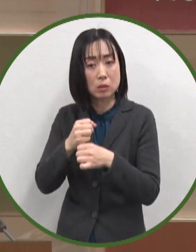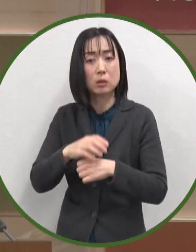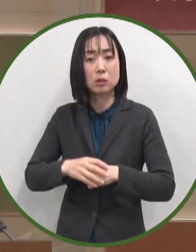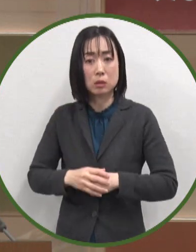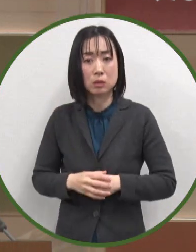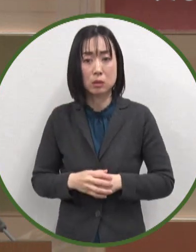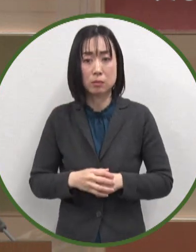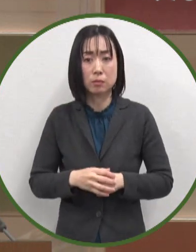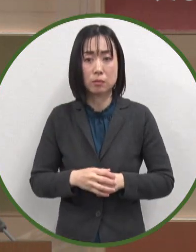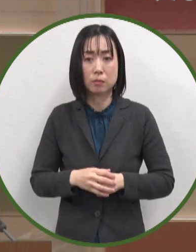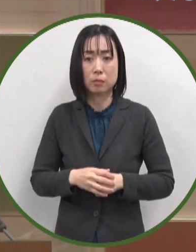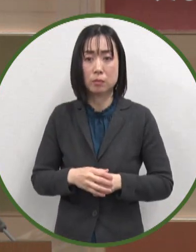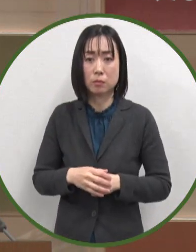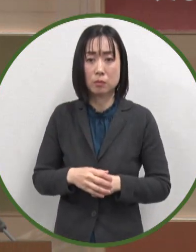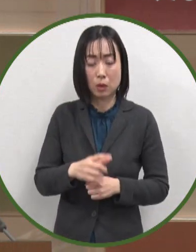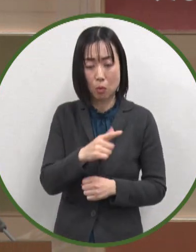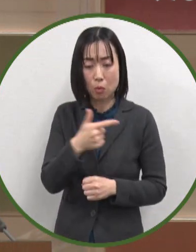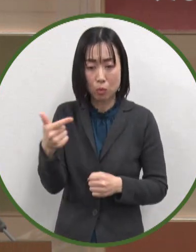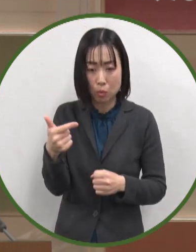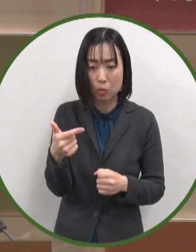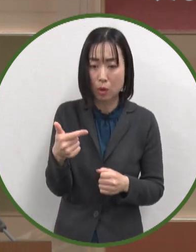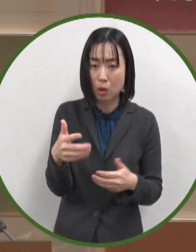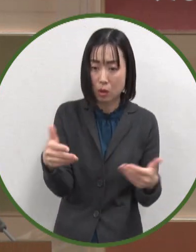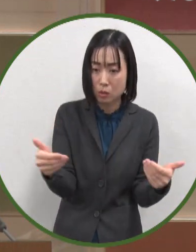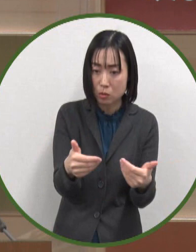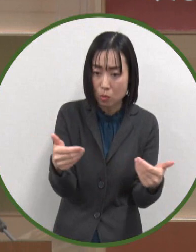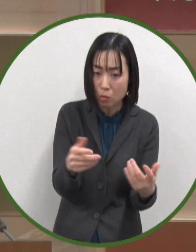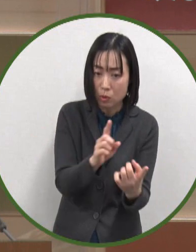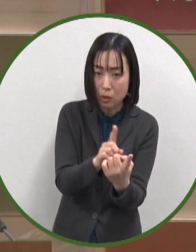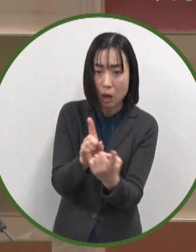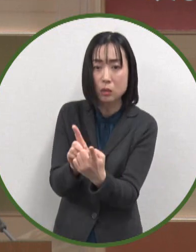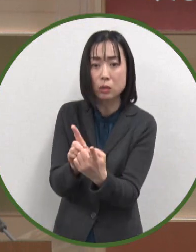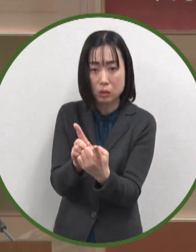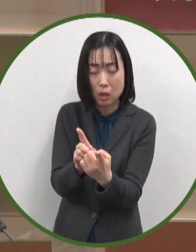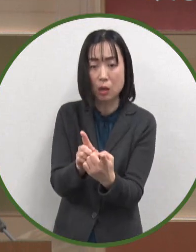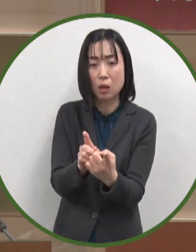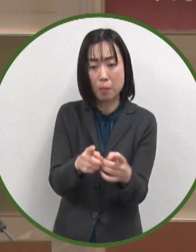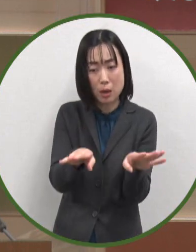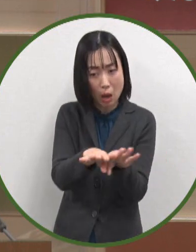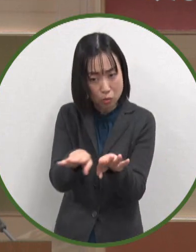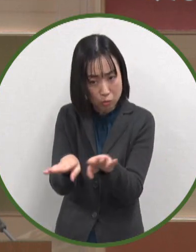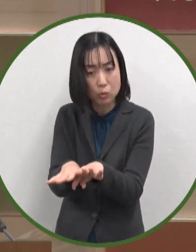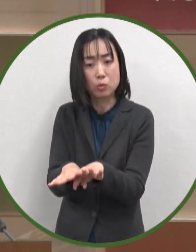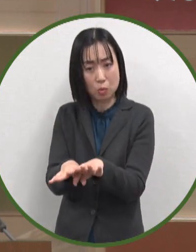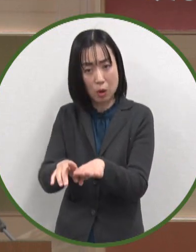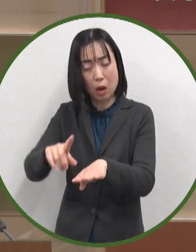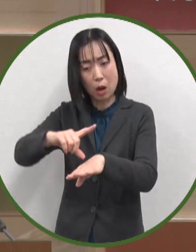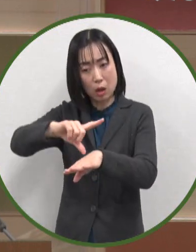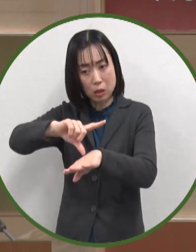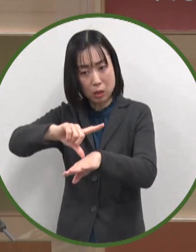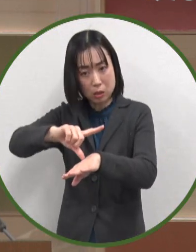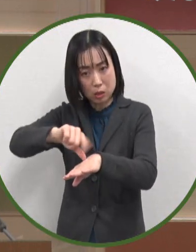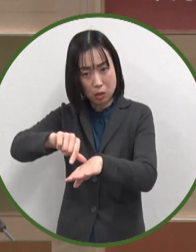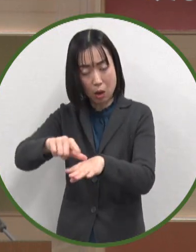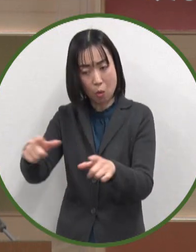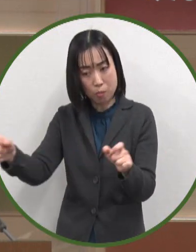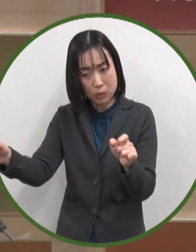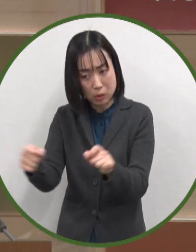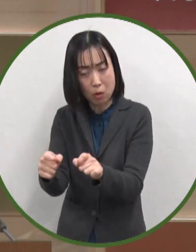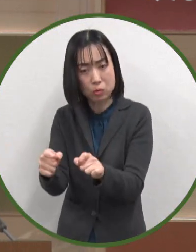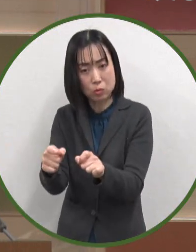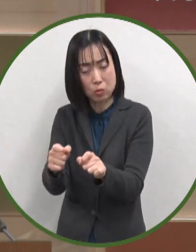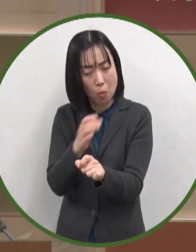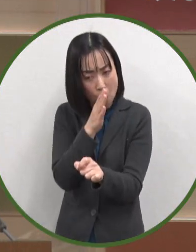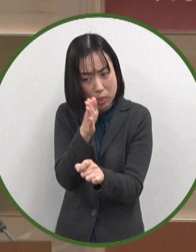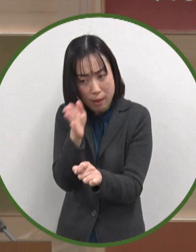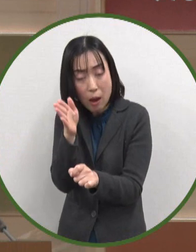かなりのですね業種に対して休業であるとか時間短縮、営業時間短縮